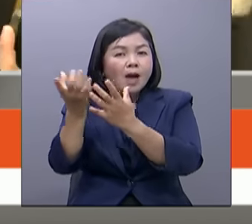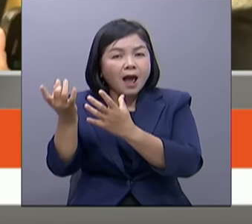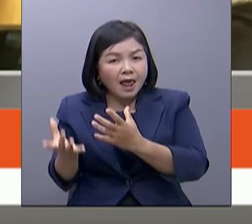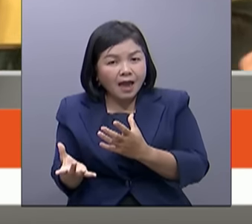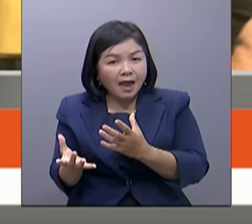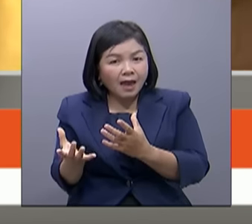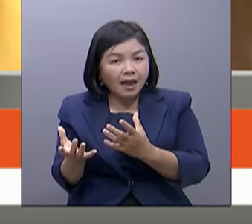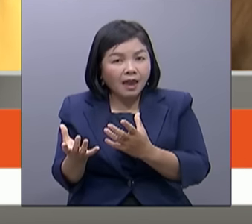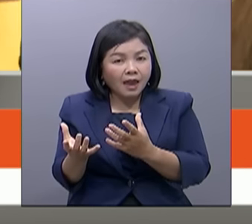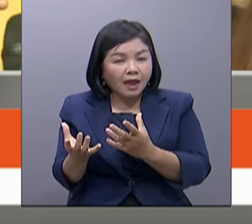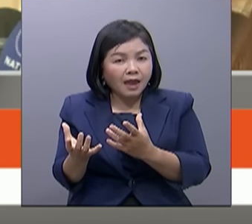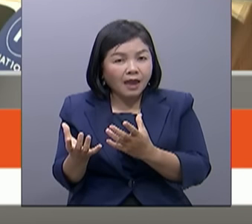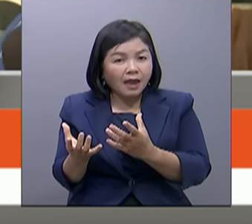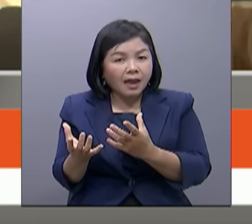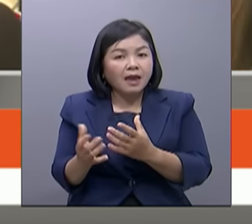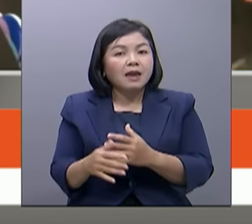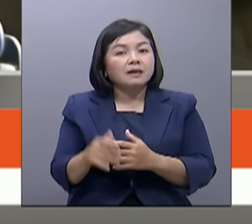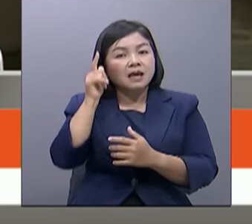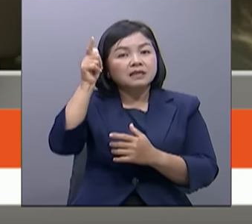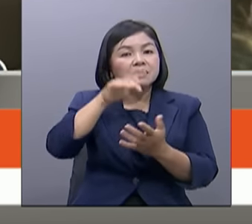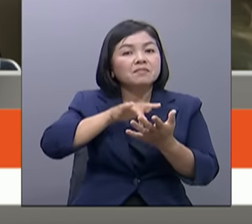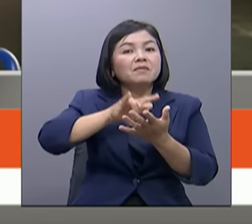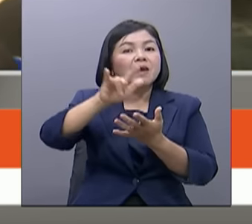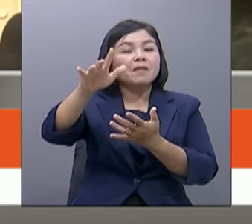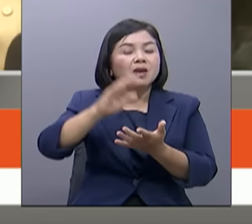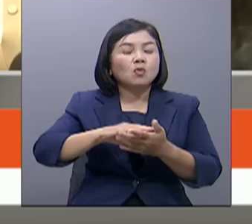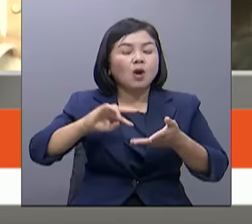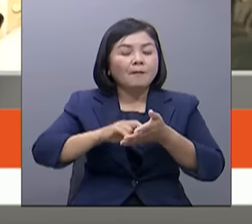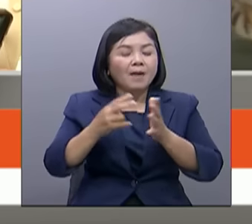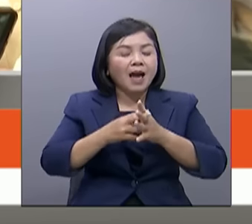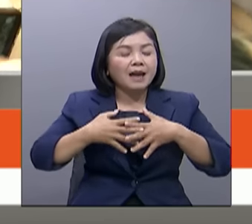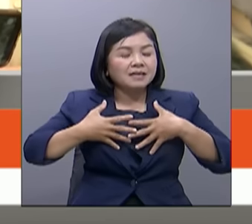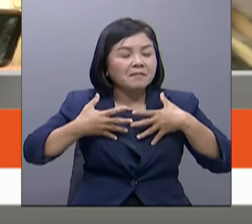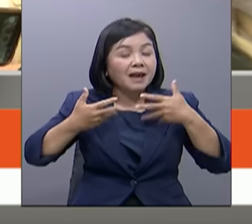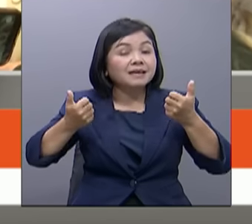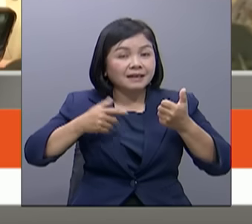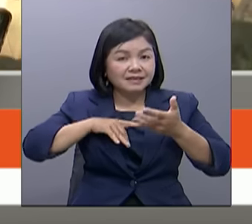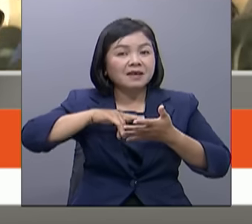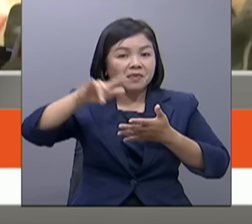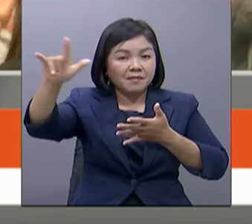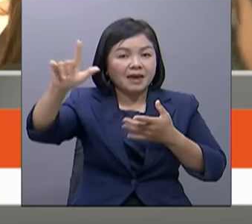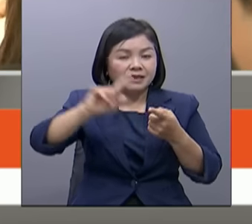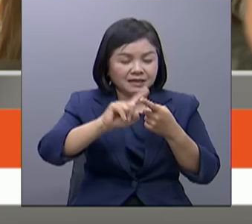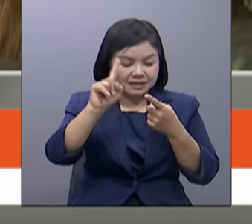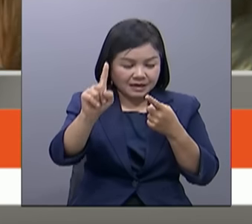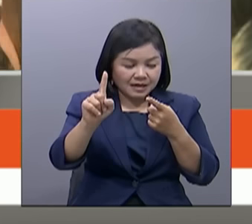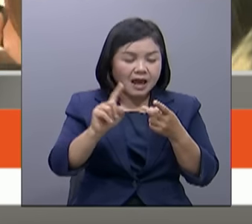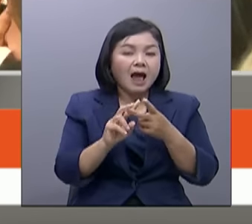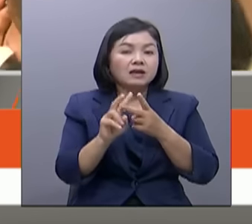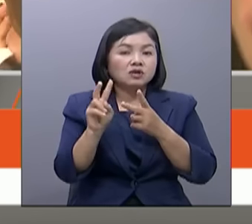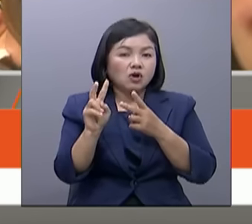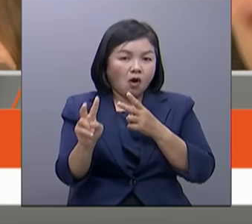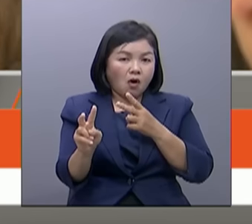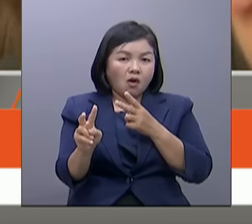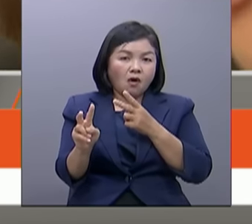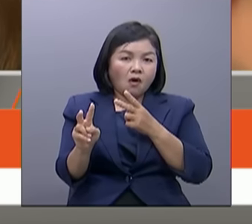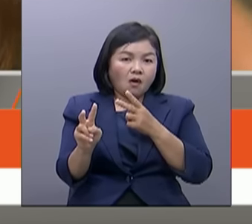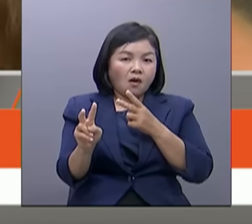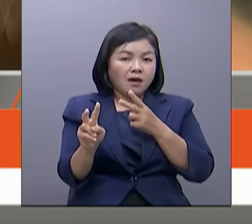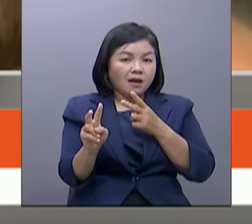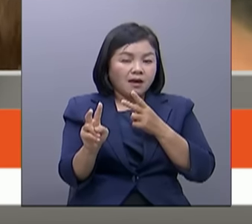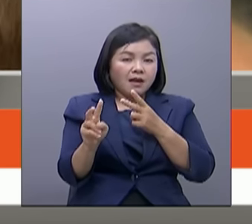ไปหรอกครับอันนี้เขาเรียกว่าสบายใจก็เลยไปอันนี้ผมฟันธงประเด็นที่หนึ่งก่อนประเด็นที่สองนี่นะครับเรียนเลย